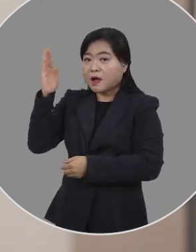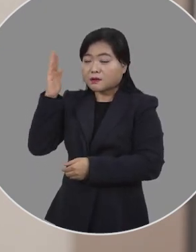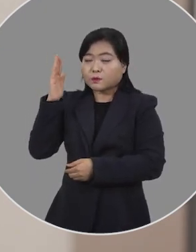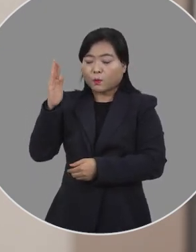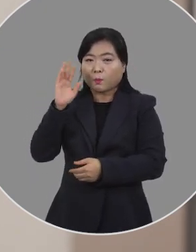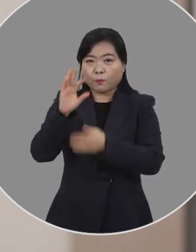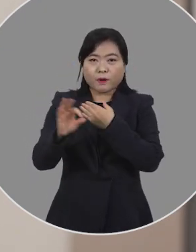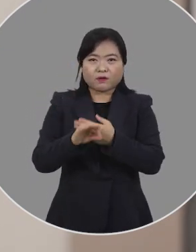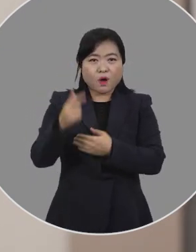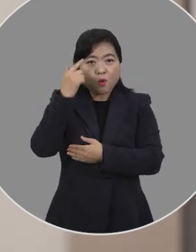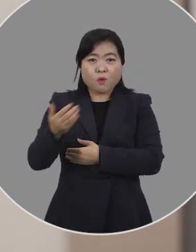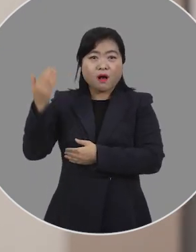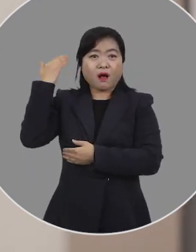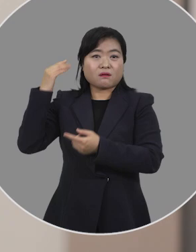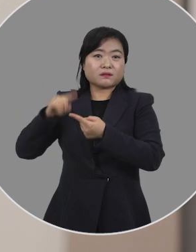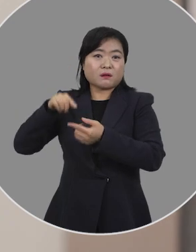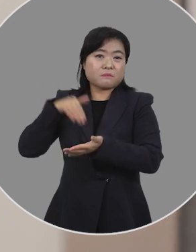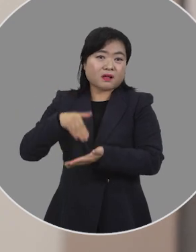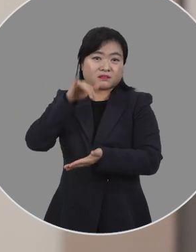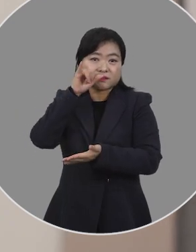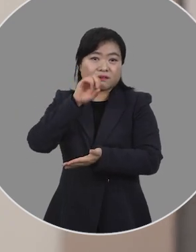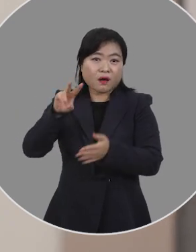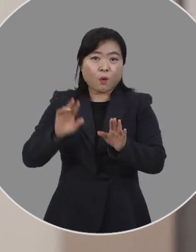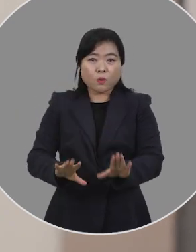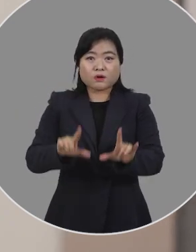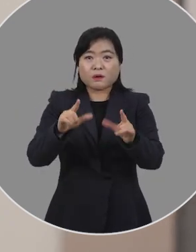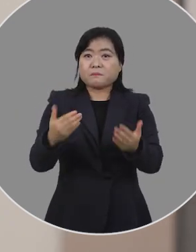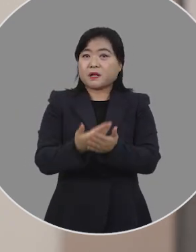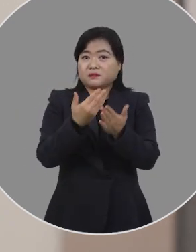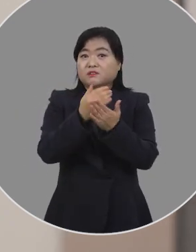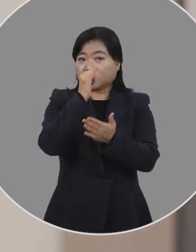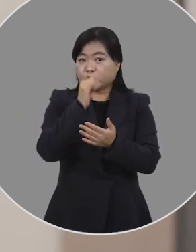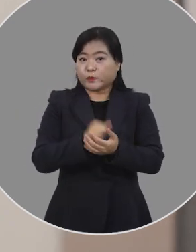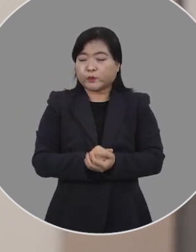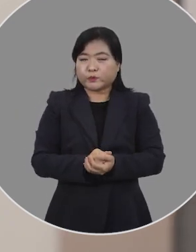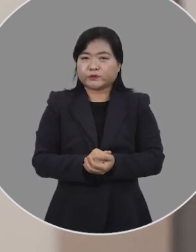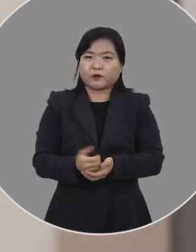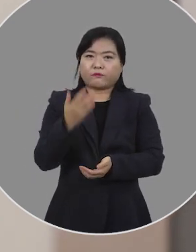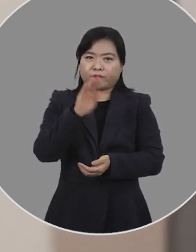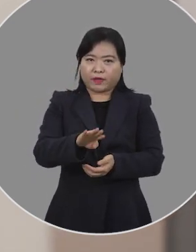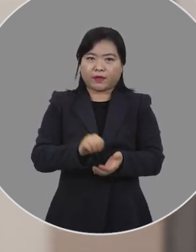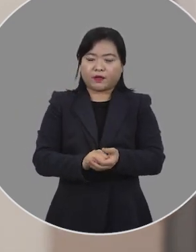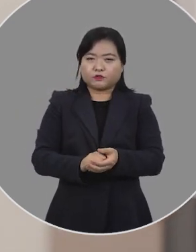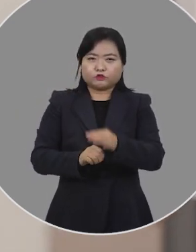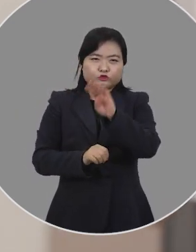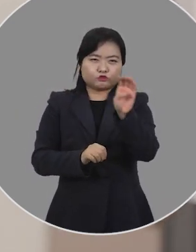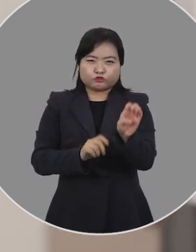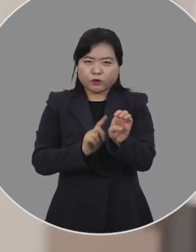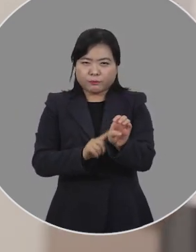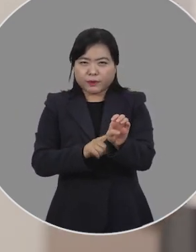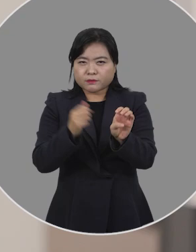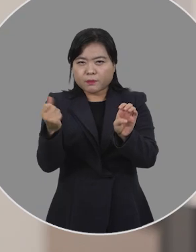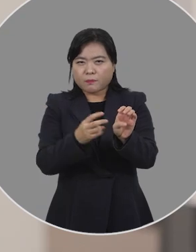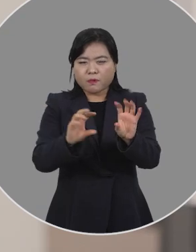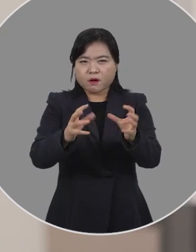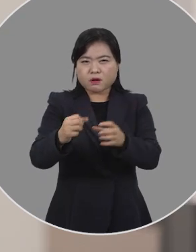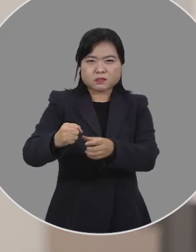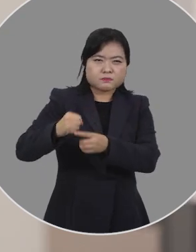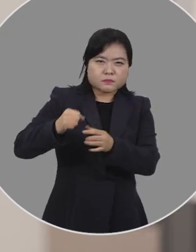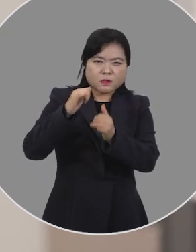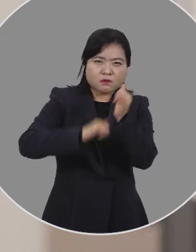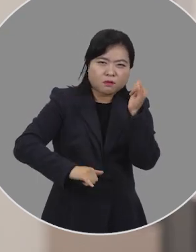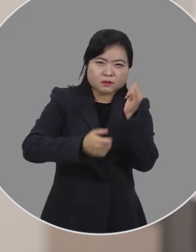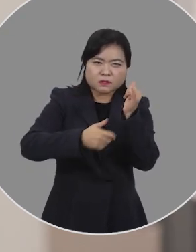사실 과거에 대한 반성이 있어야 오늘날 이제 발전이 있는 거니까. 근데 그 유럽의 그 몇몇 강대국들의